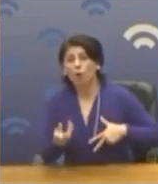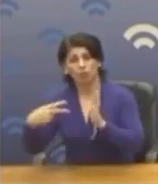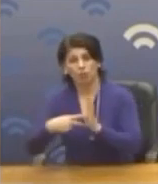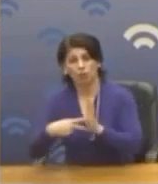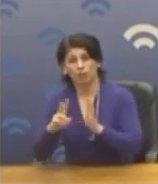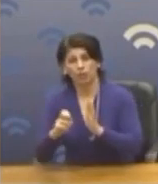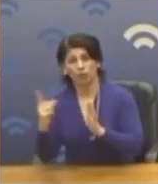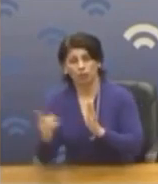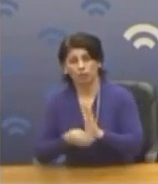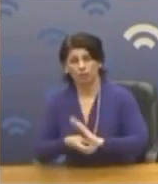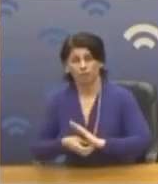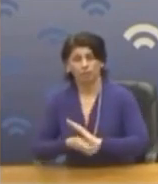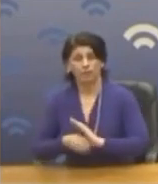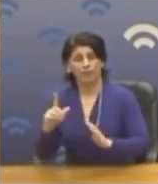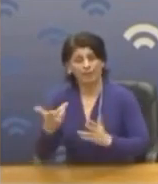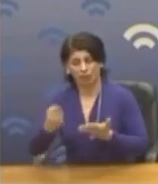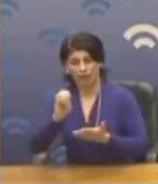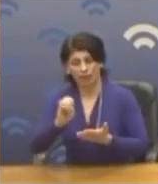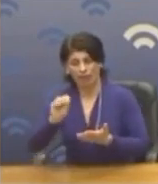Υπότιτλοι AUTHORWAVE